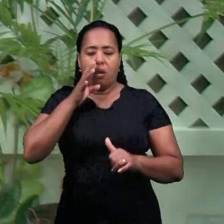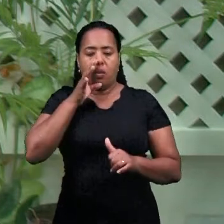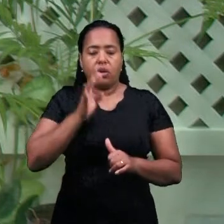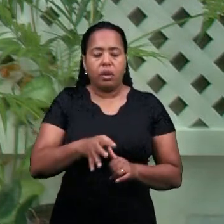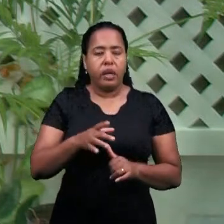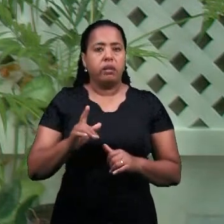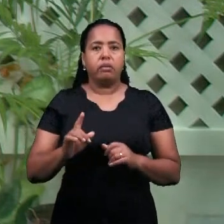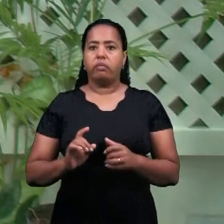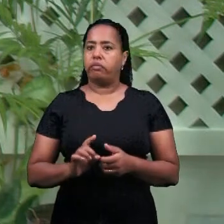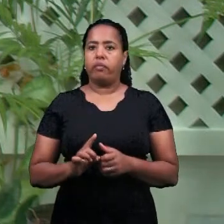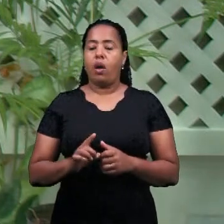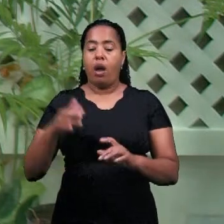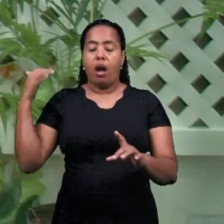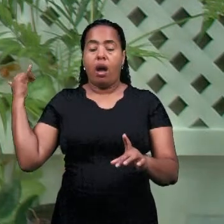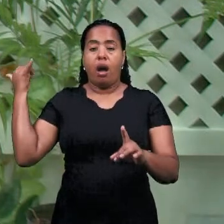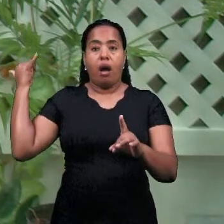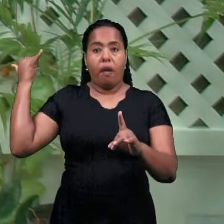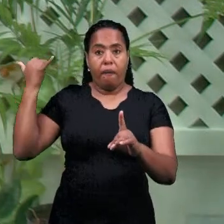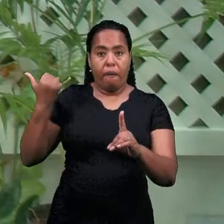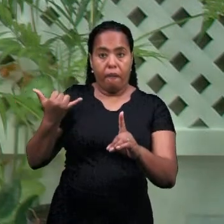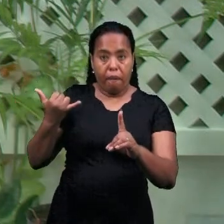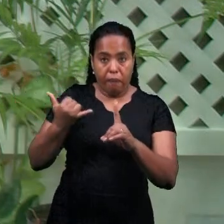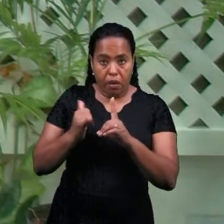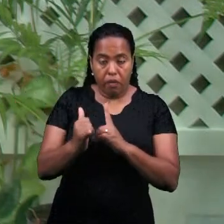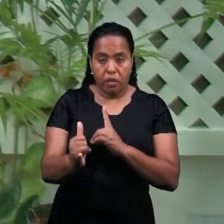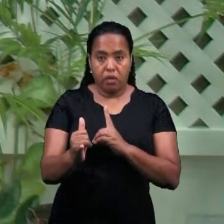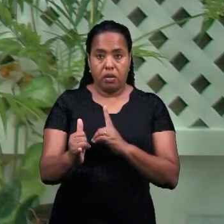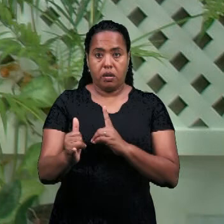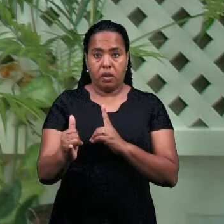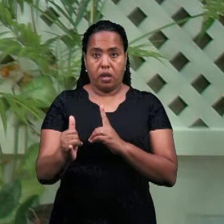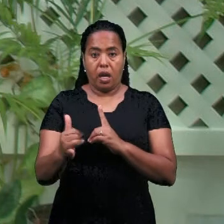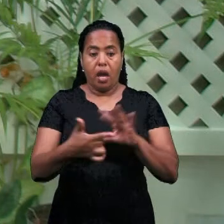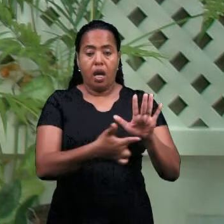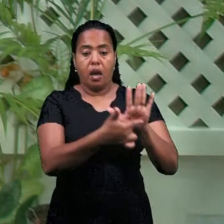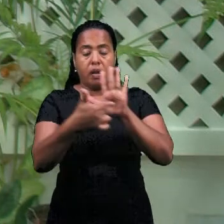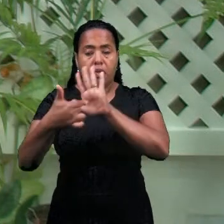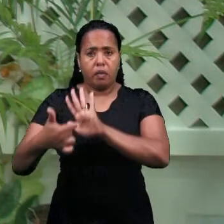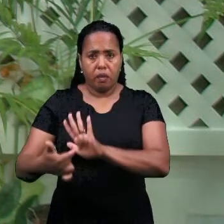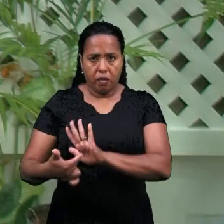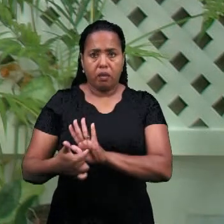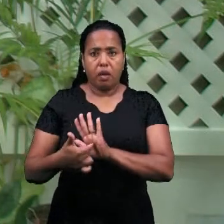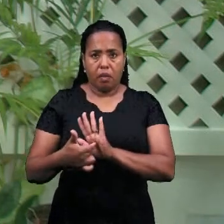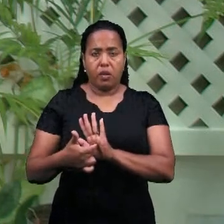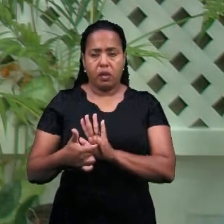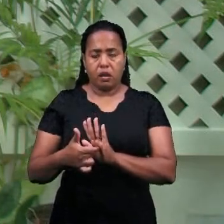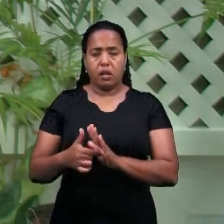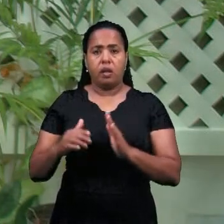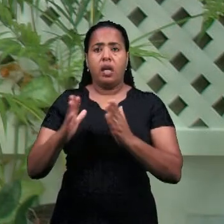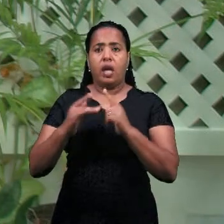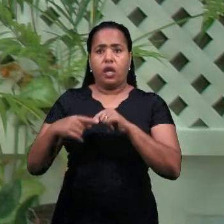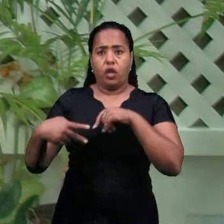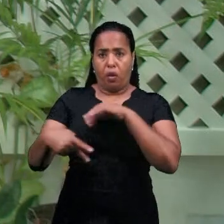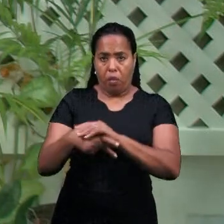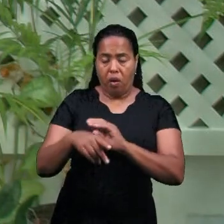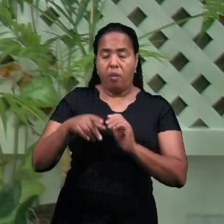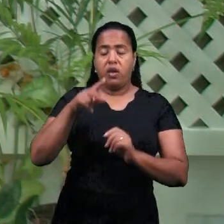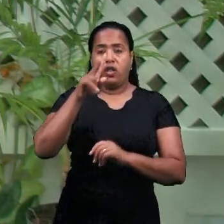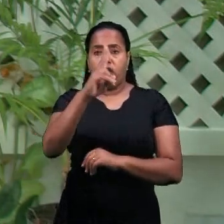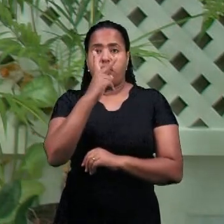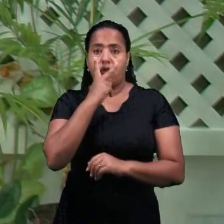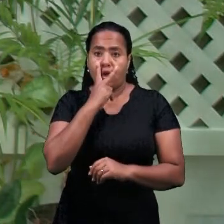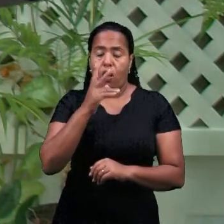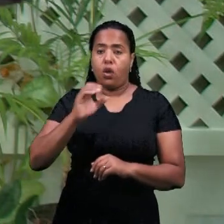juste une correction. Donc, dans cette prophétie, il ne s'adresse pas à l'église